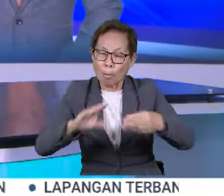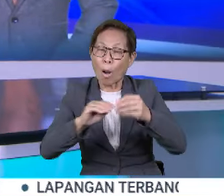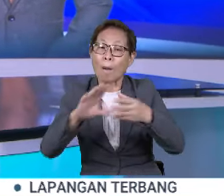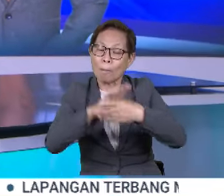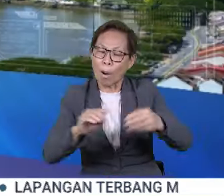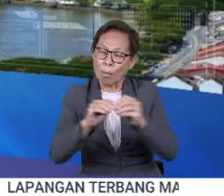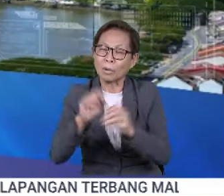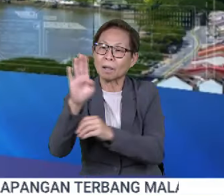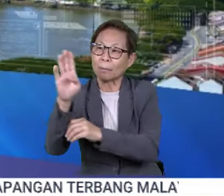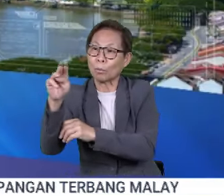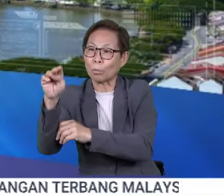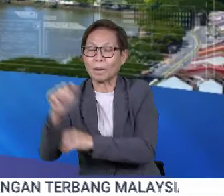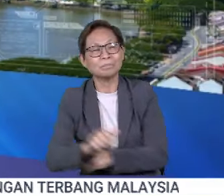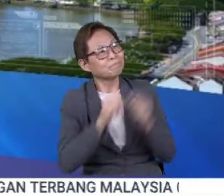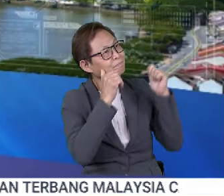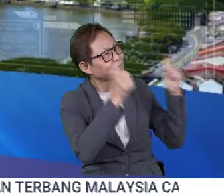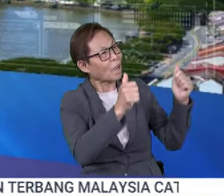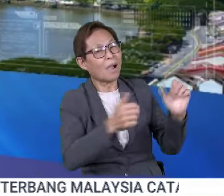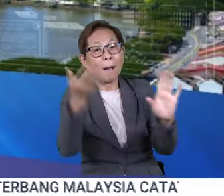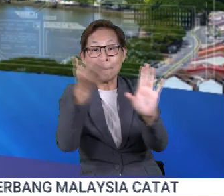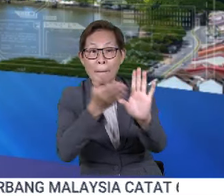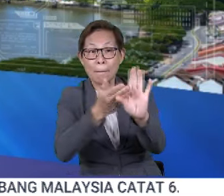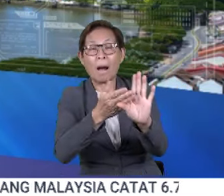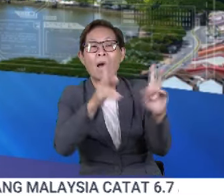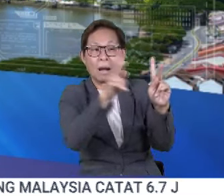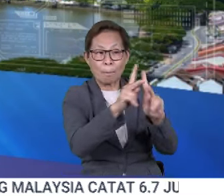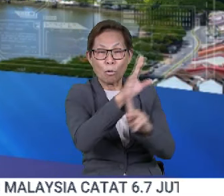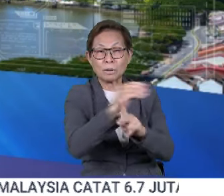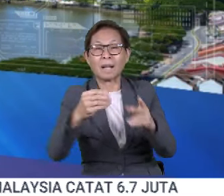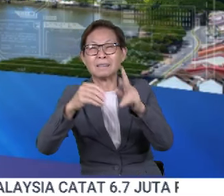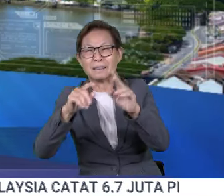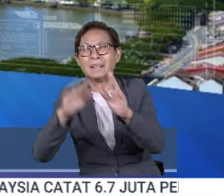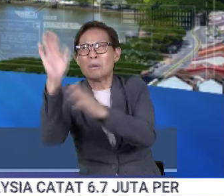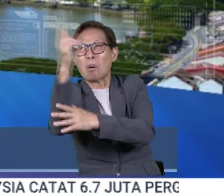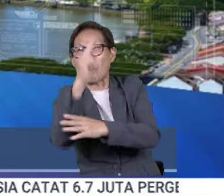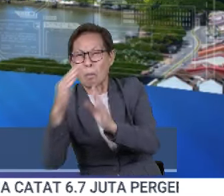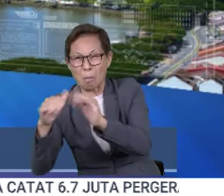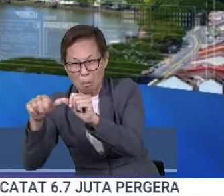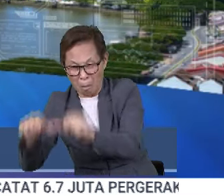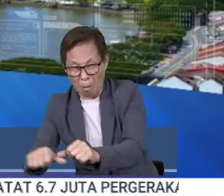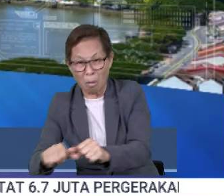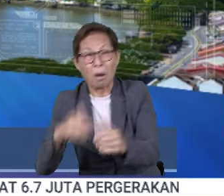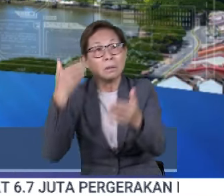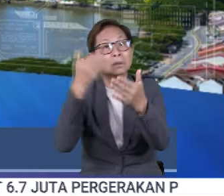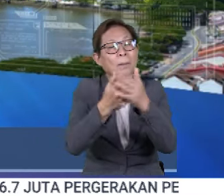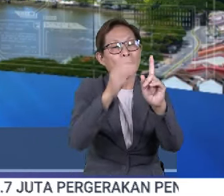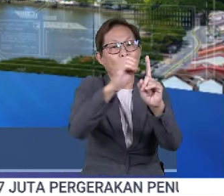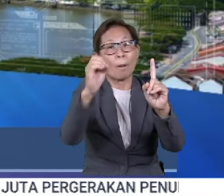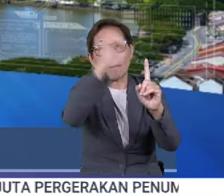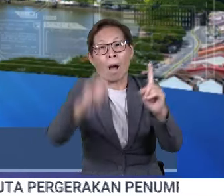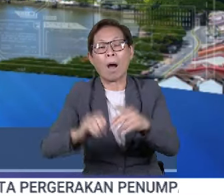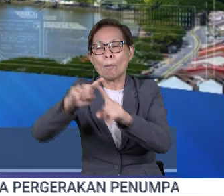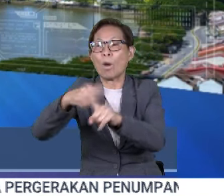Ya, Sahih. Terima kasih. Perbankan luar bandar dan pendalaman Sarawak dijangka mencapai tahap 100% akhir tahun ini